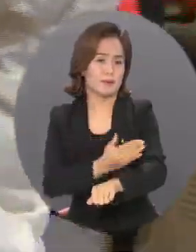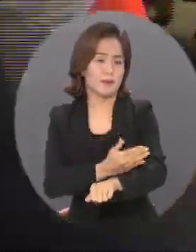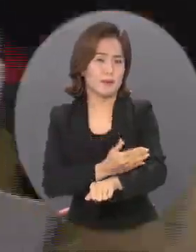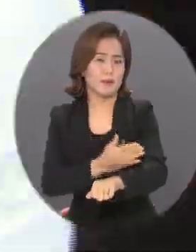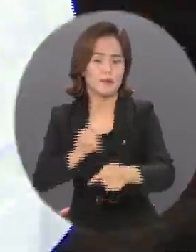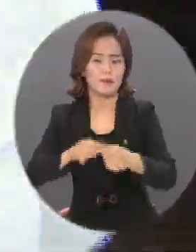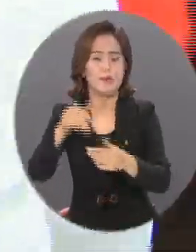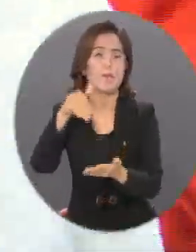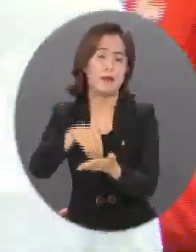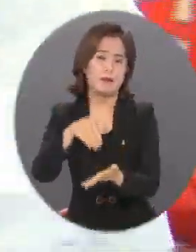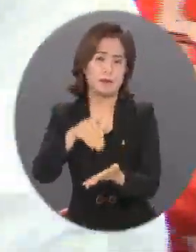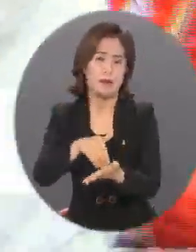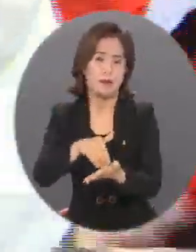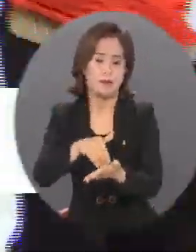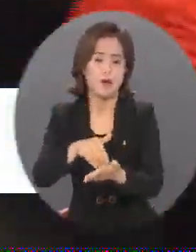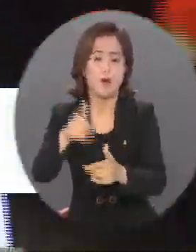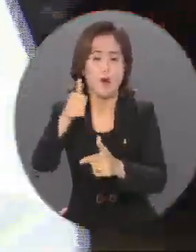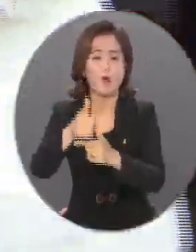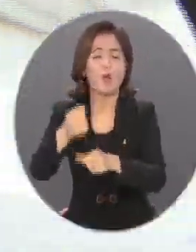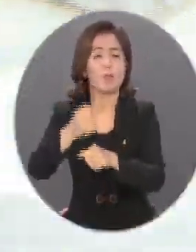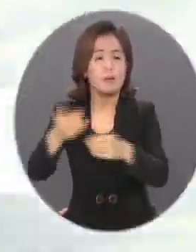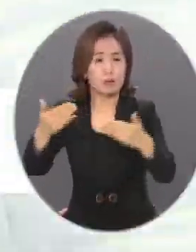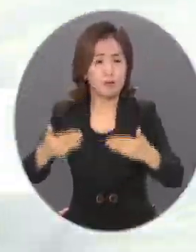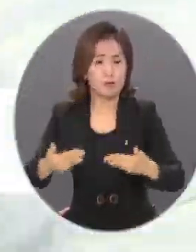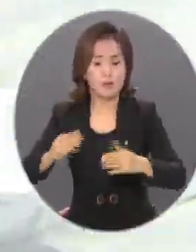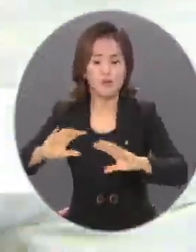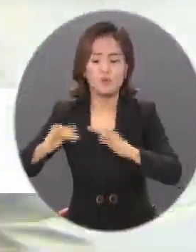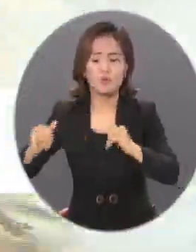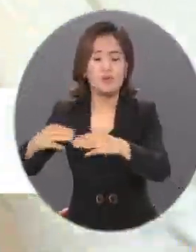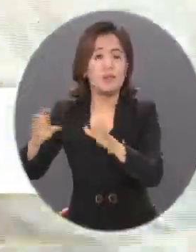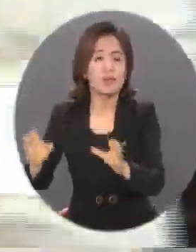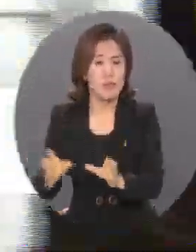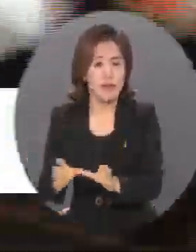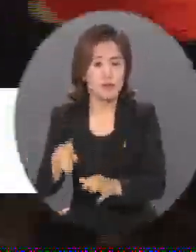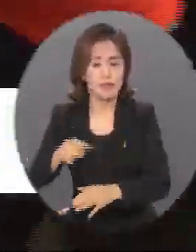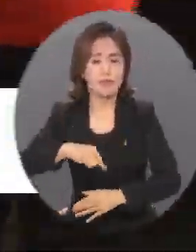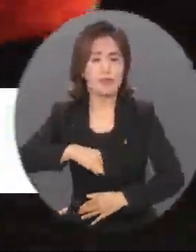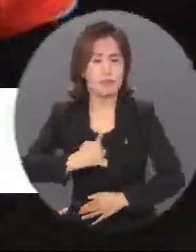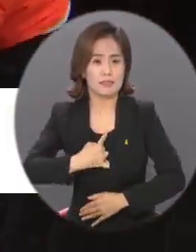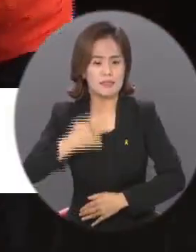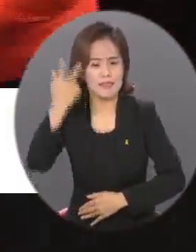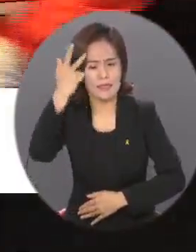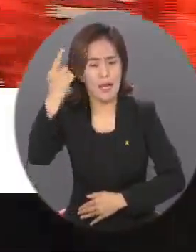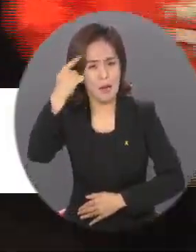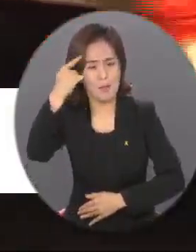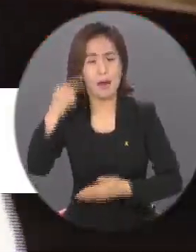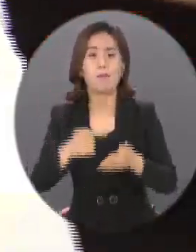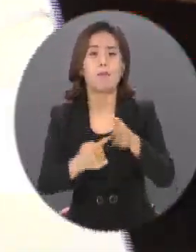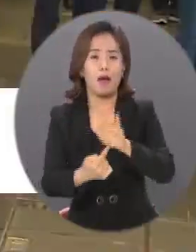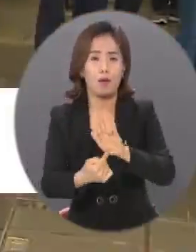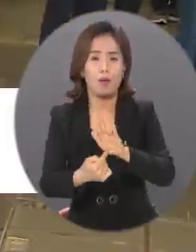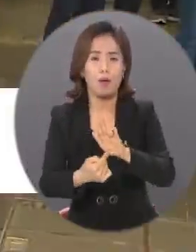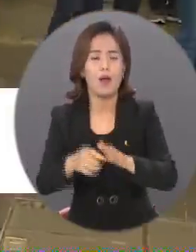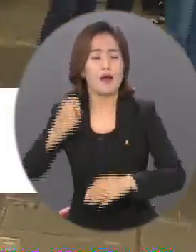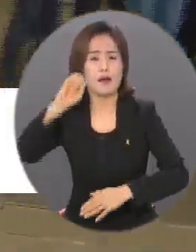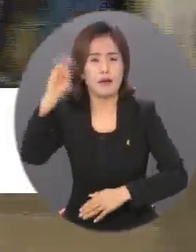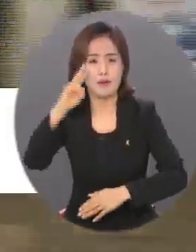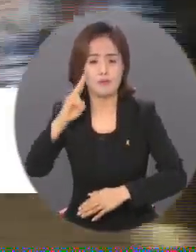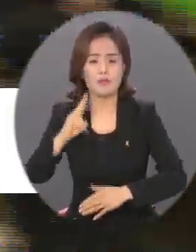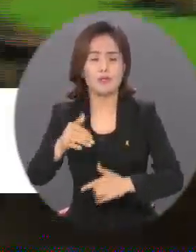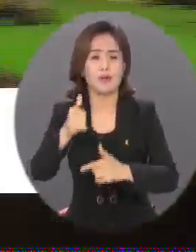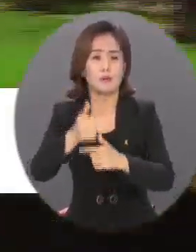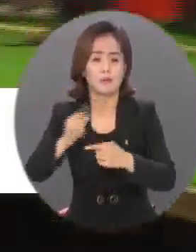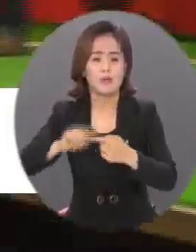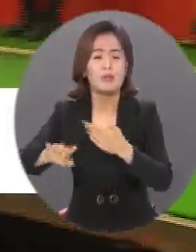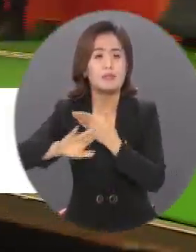선택을 뉘우쳤습니다. 호남이 만들어준 옛 국민의당을 자신의 철학만 앞세운 채 난데없이 영남